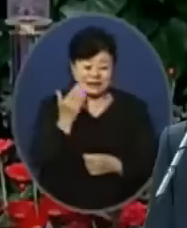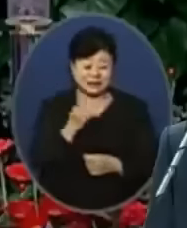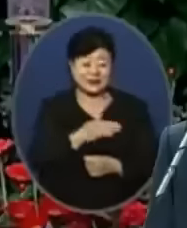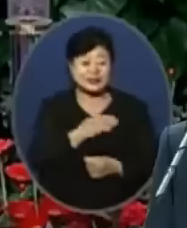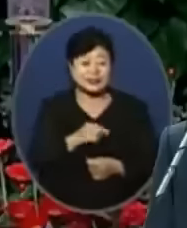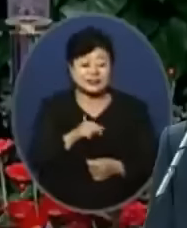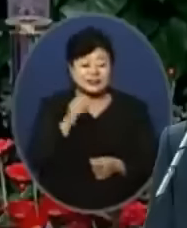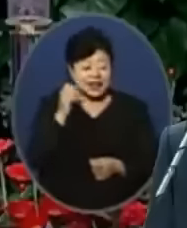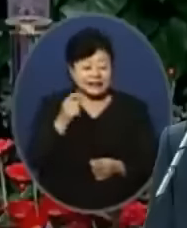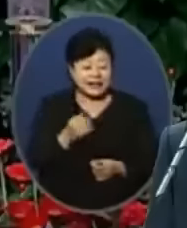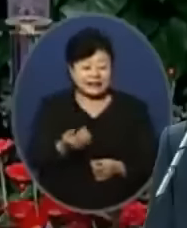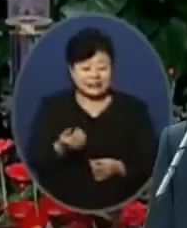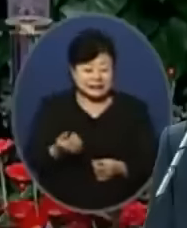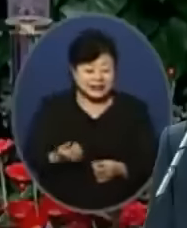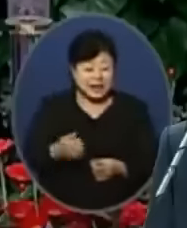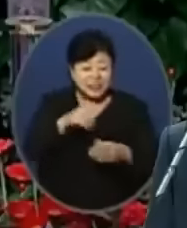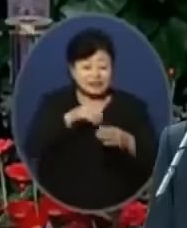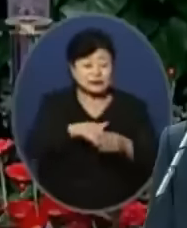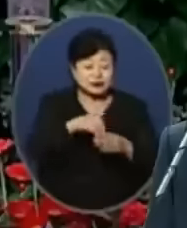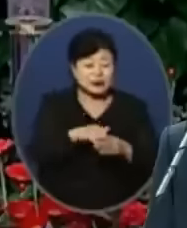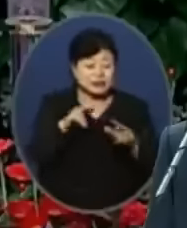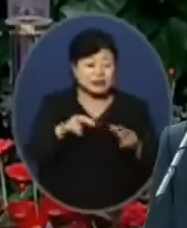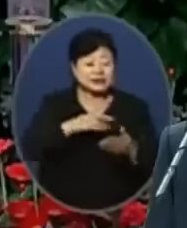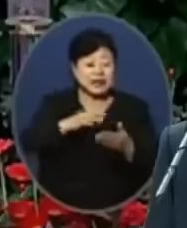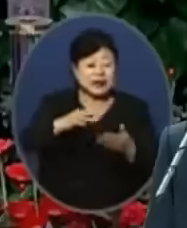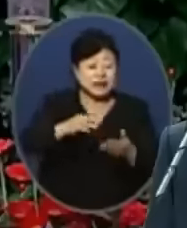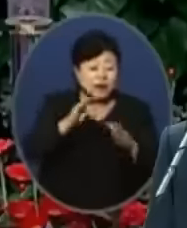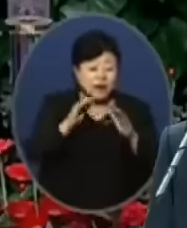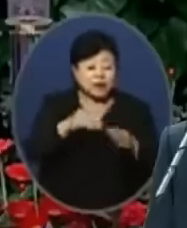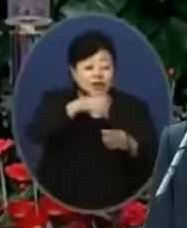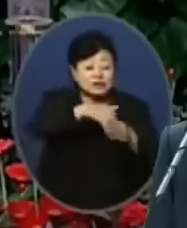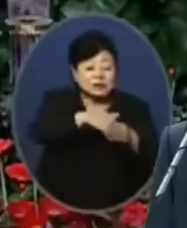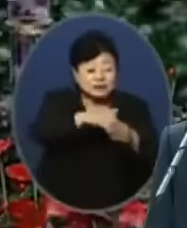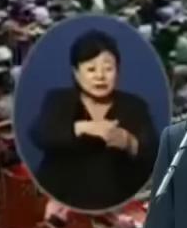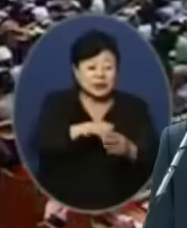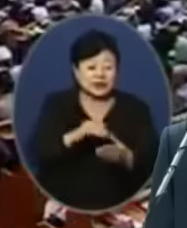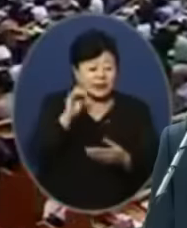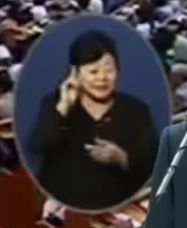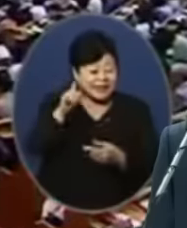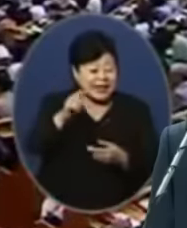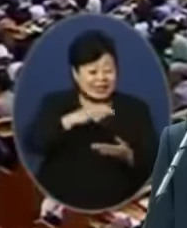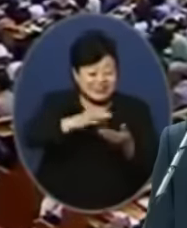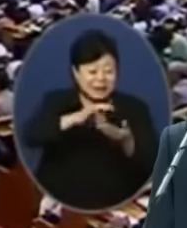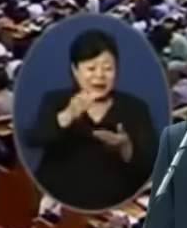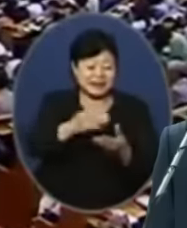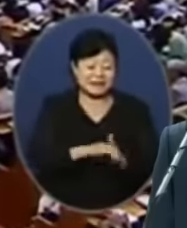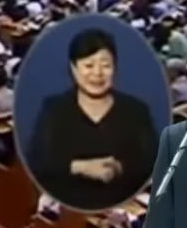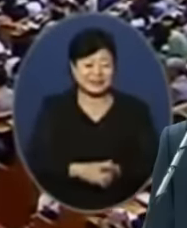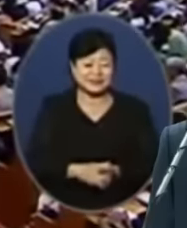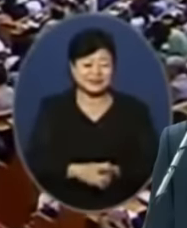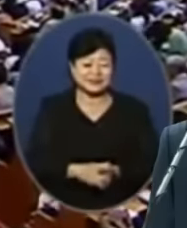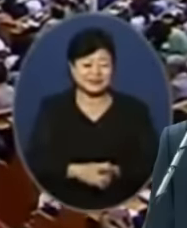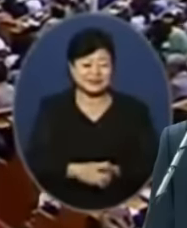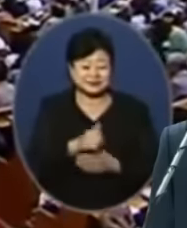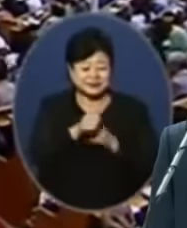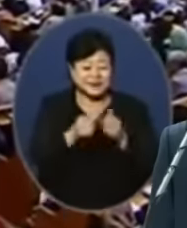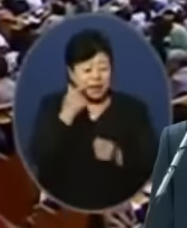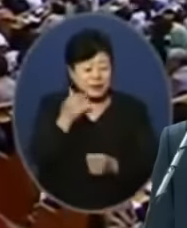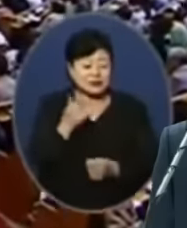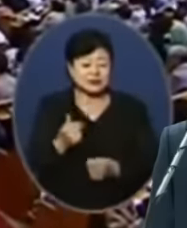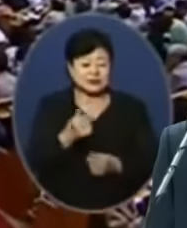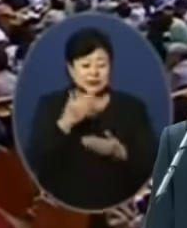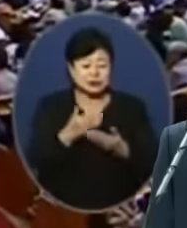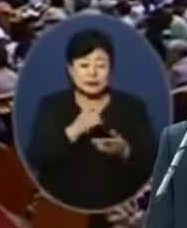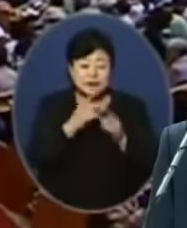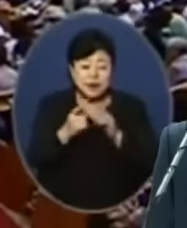우리는 지난날에 심은 것을 오늘날 거두고 있으며 오늘 여러분 심는 것을 내일에 거두게 되는 것입니다. 하나님 아버지의